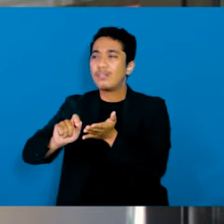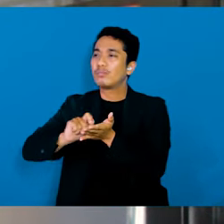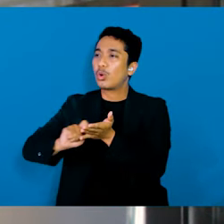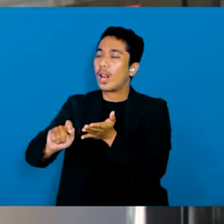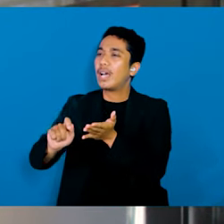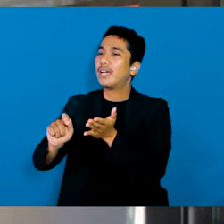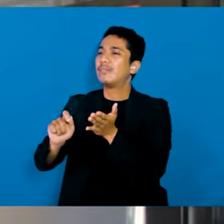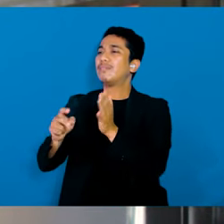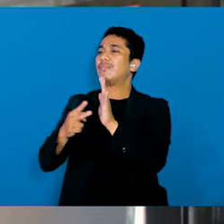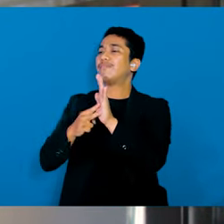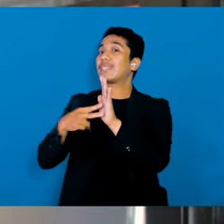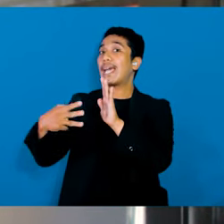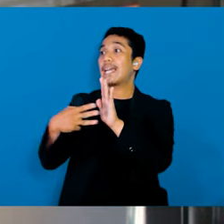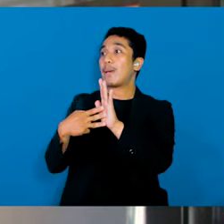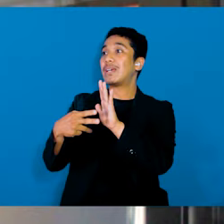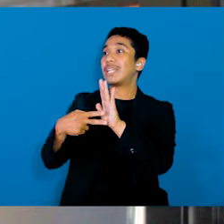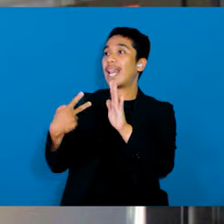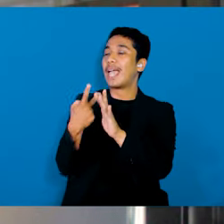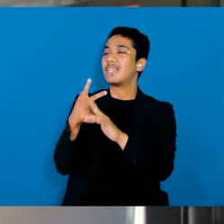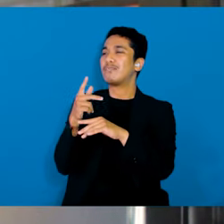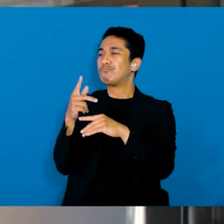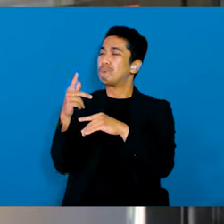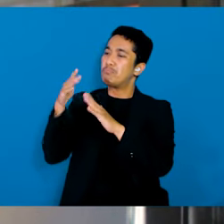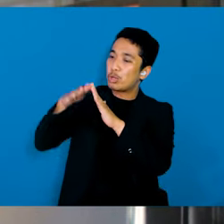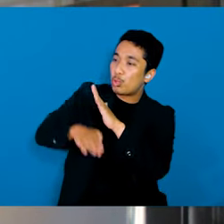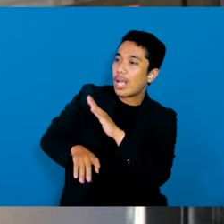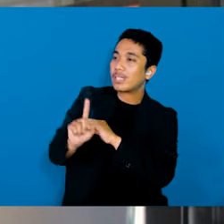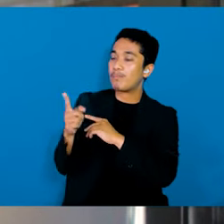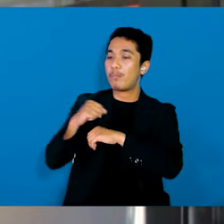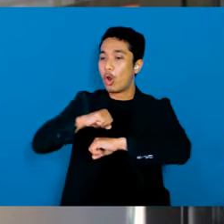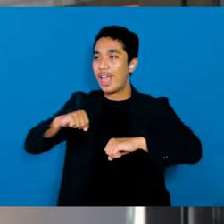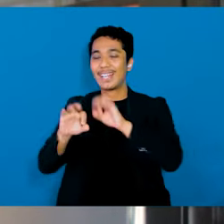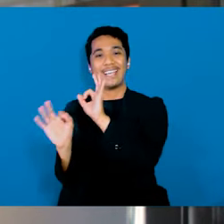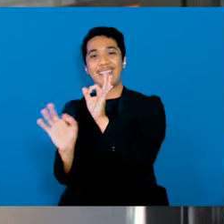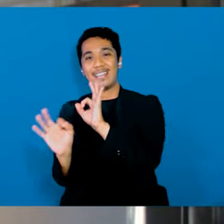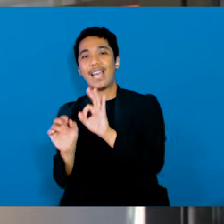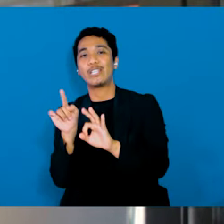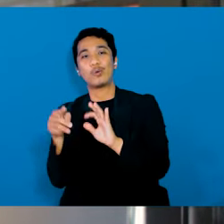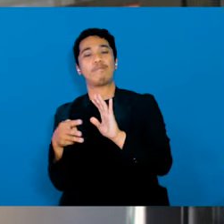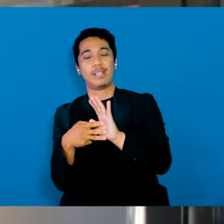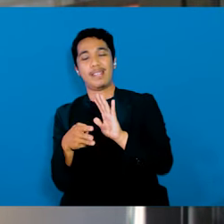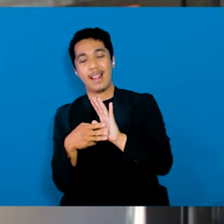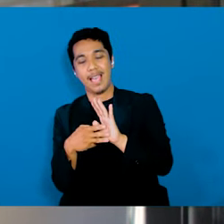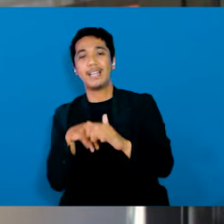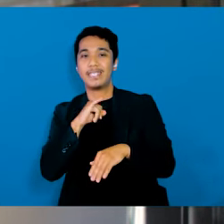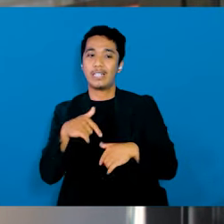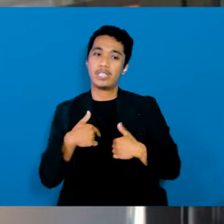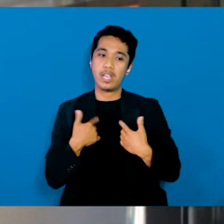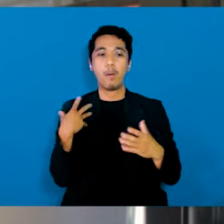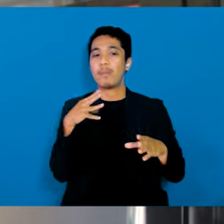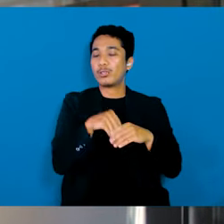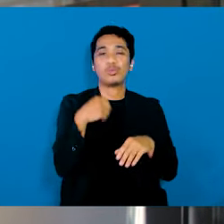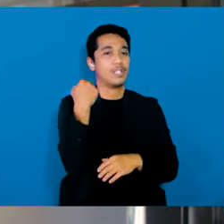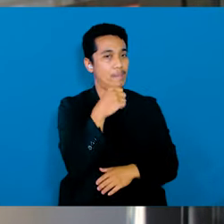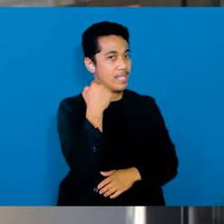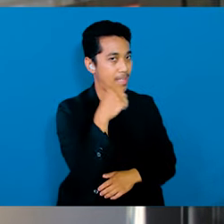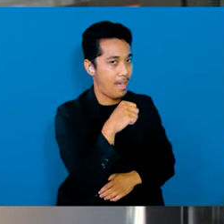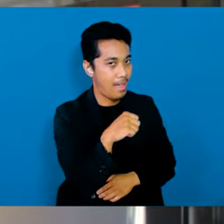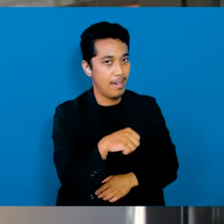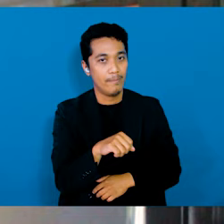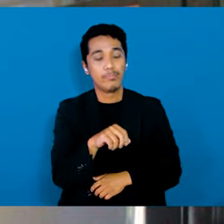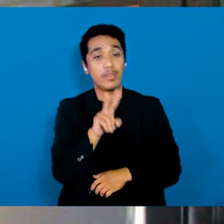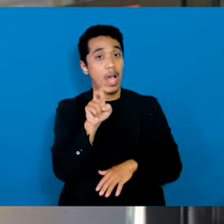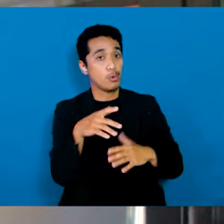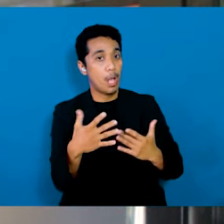nilai NEM-nya berkurang kan, karena nilai olahraga enggak ada waktu itu. Nah, itu menjadi persoalan. Akhirnya saya enggak bisa sekolah di situ.